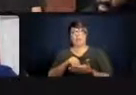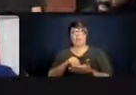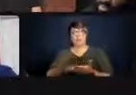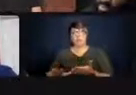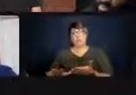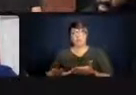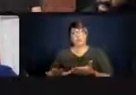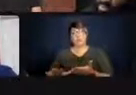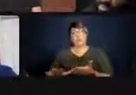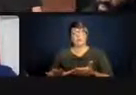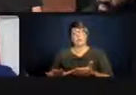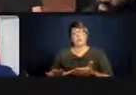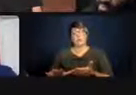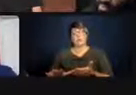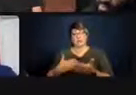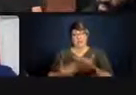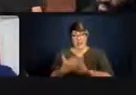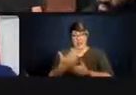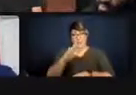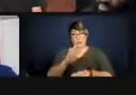vilivyo.